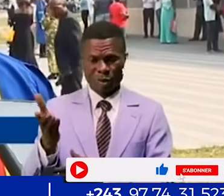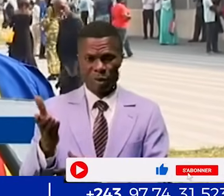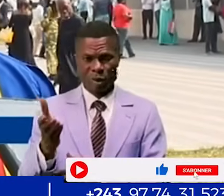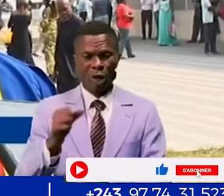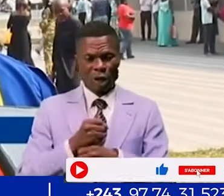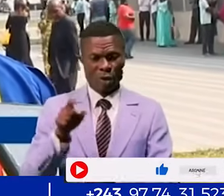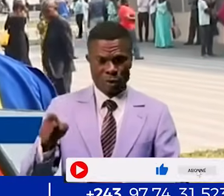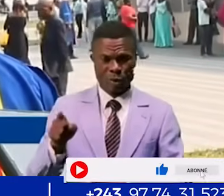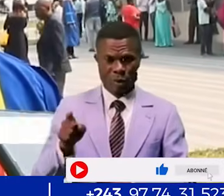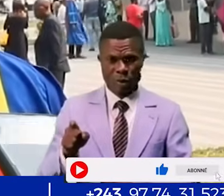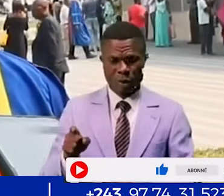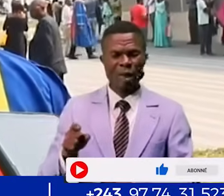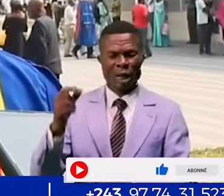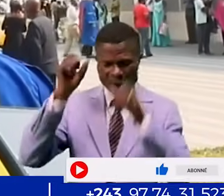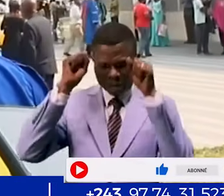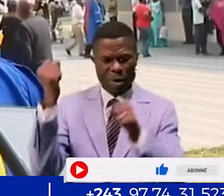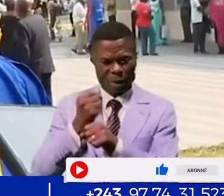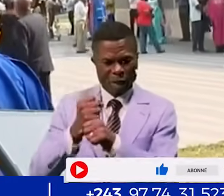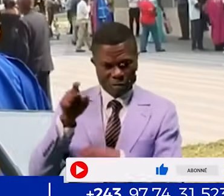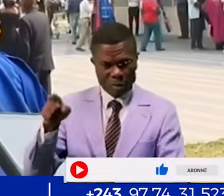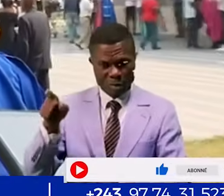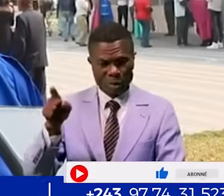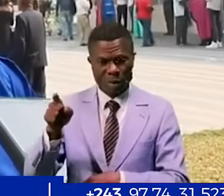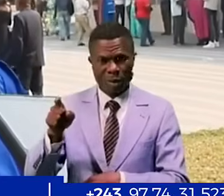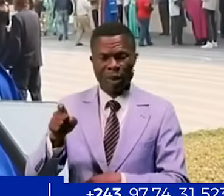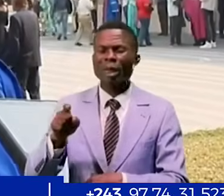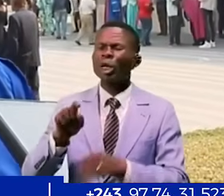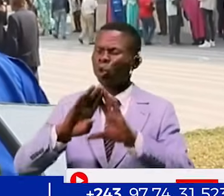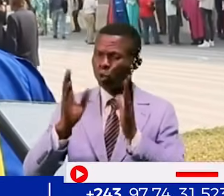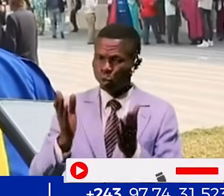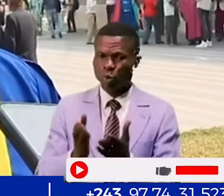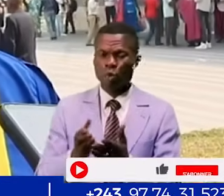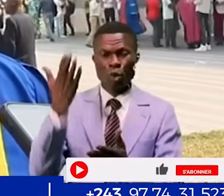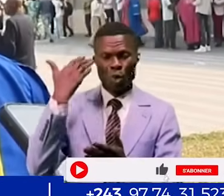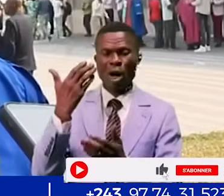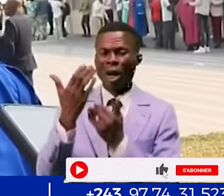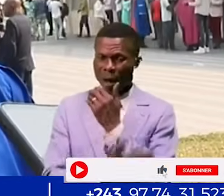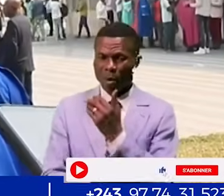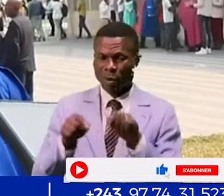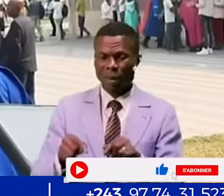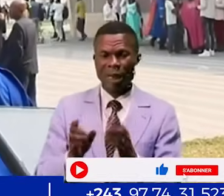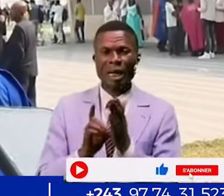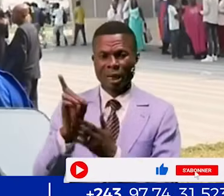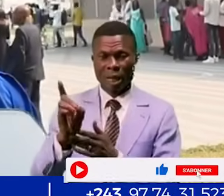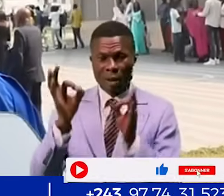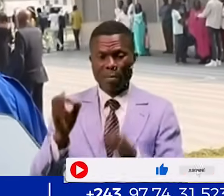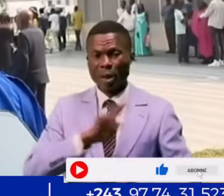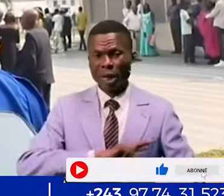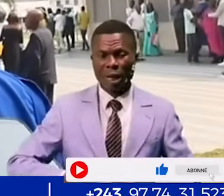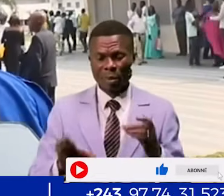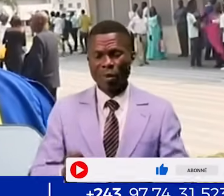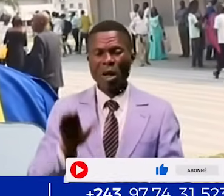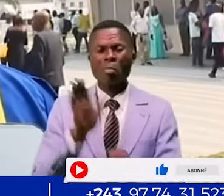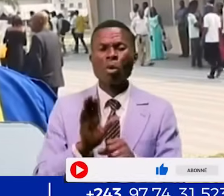dans le pays, les revenus sont répartis, étaient qui répartis. Par rapport à la RDC qui a beaucoup